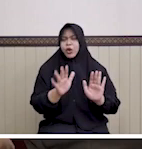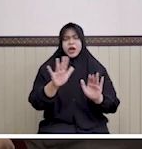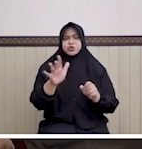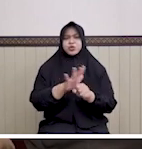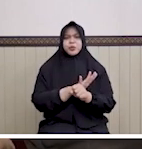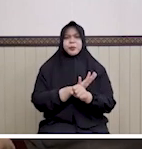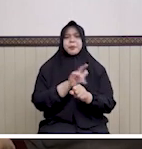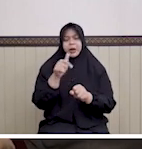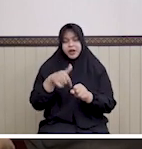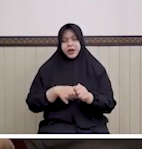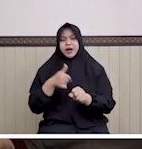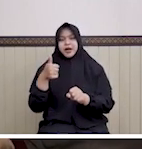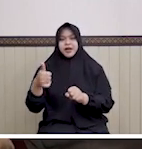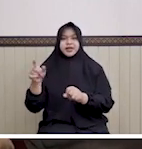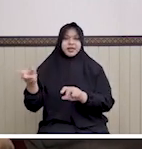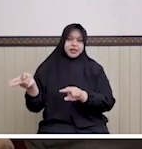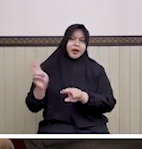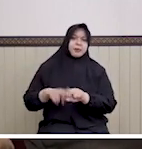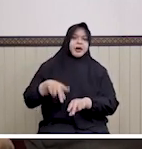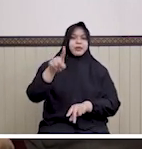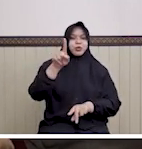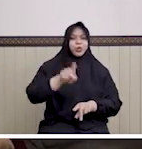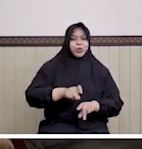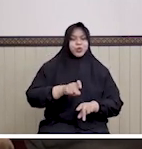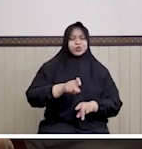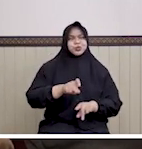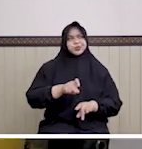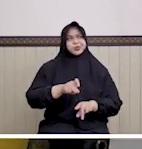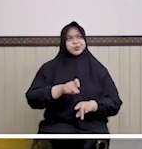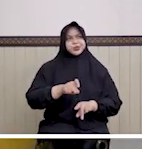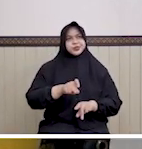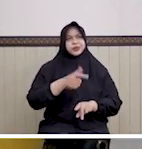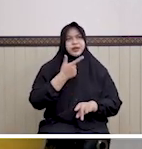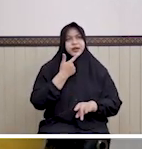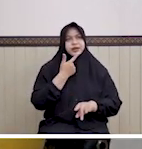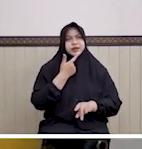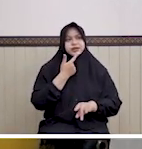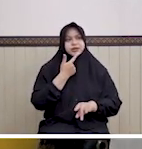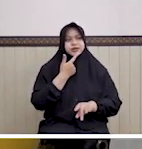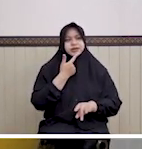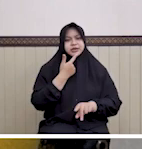cukup dengan ini makanya kita butuh yang namanya